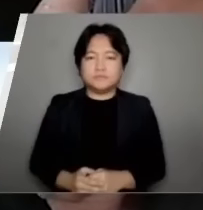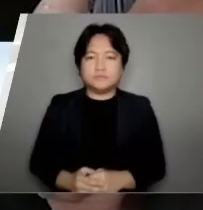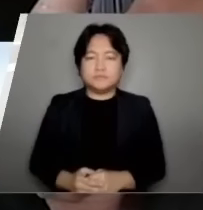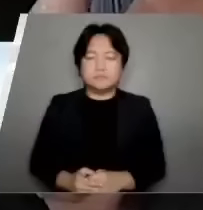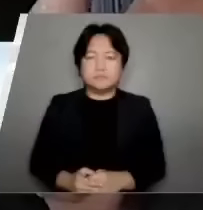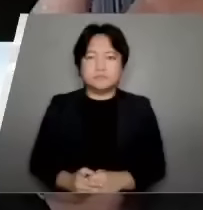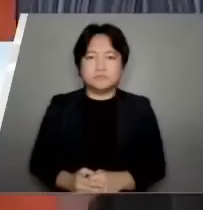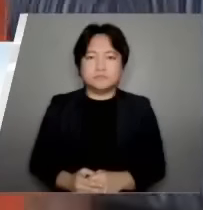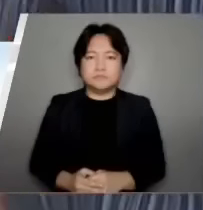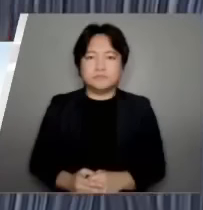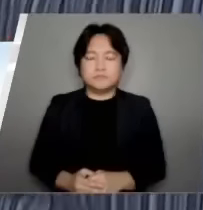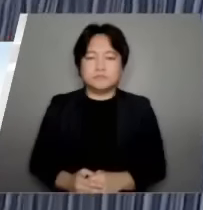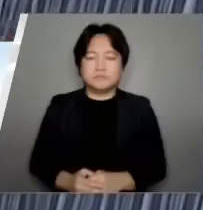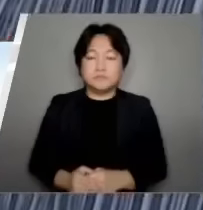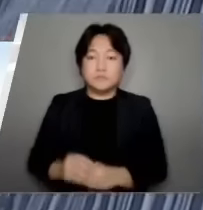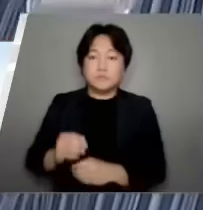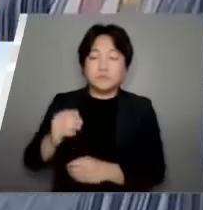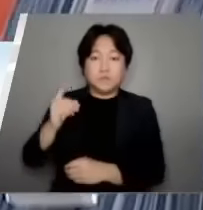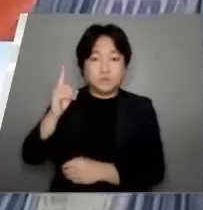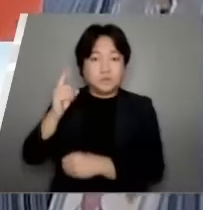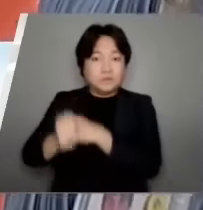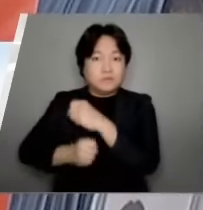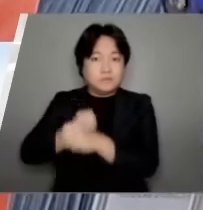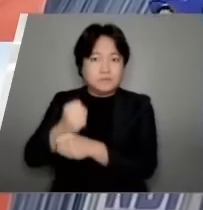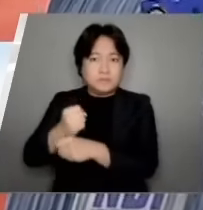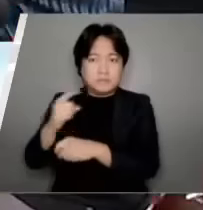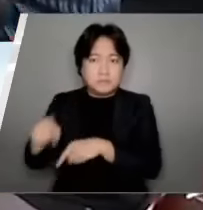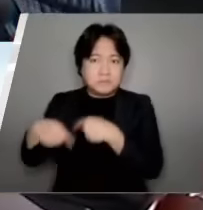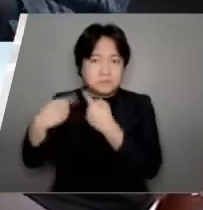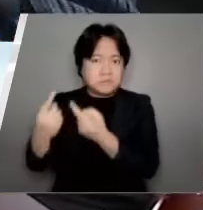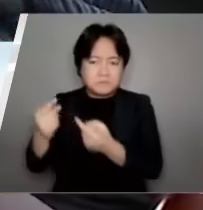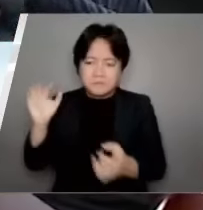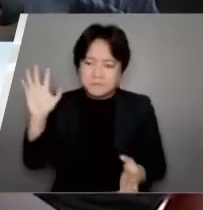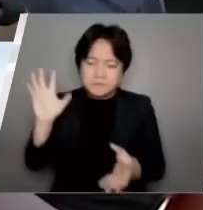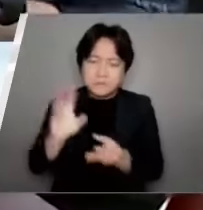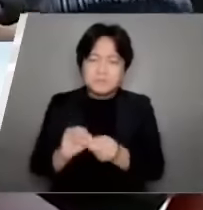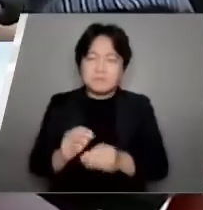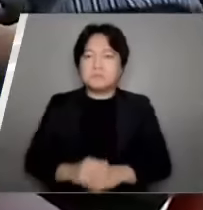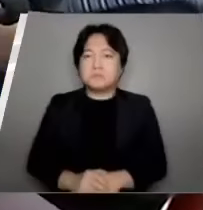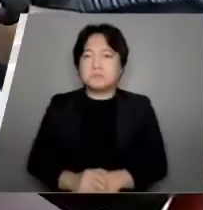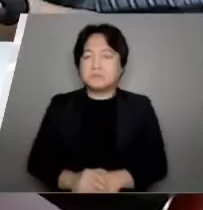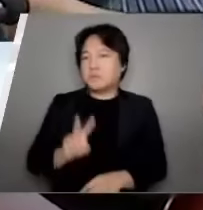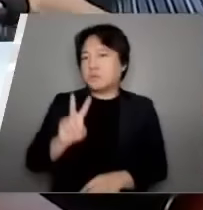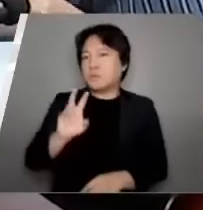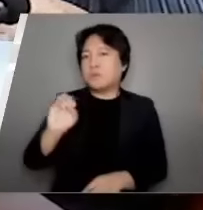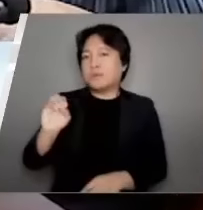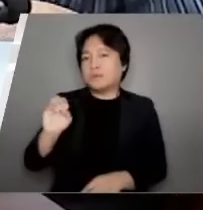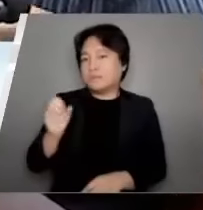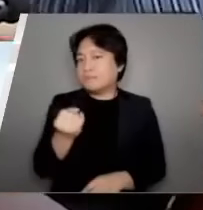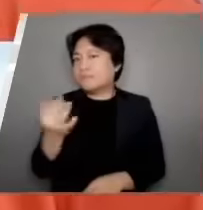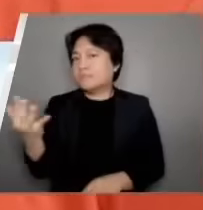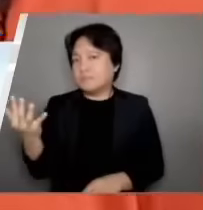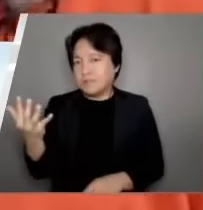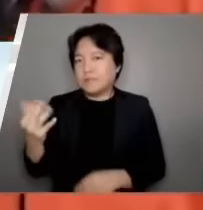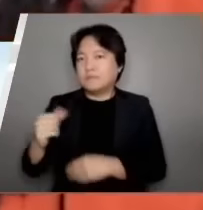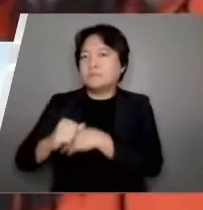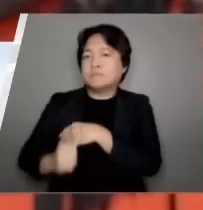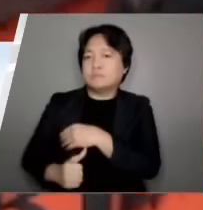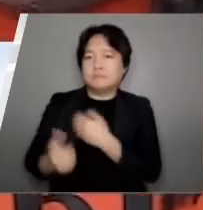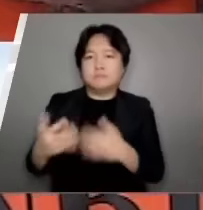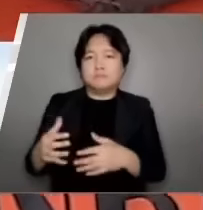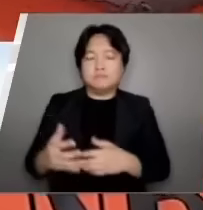isang taon, 20 kidney transplant na raw ang na-facilitate nila. Ayon sa NBI, isang head nurse ng National Kidney